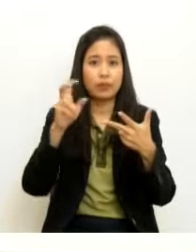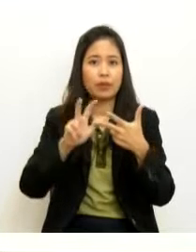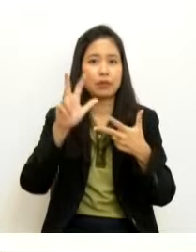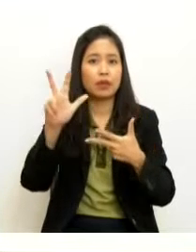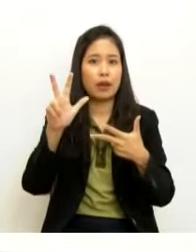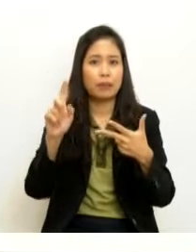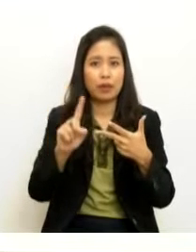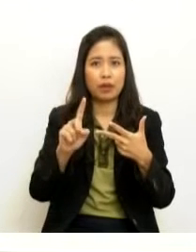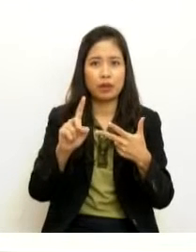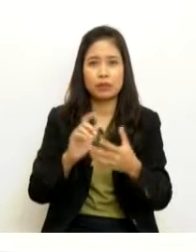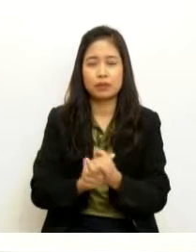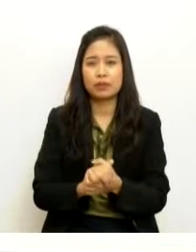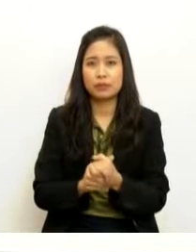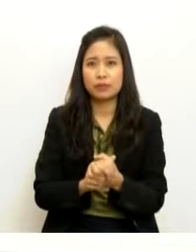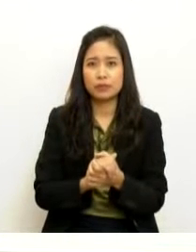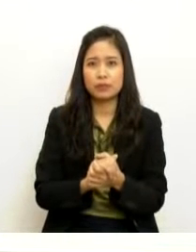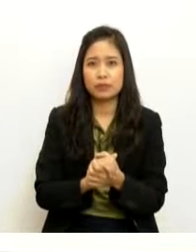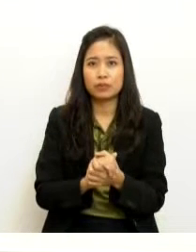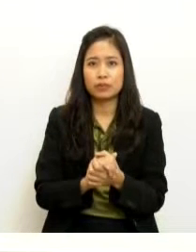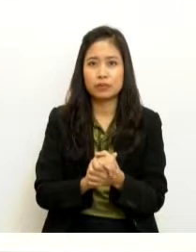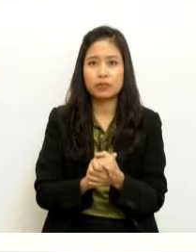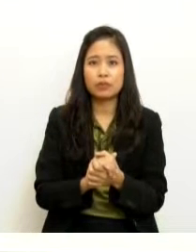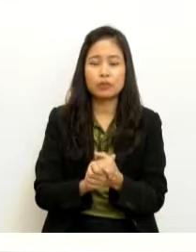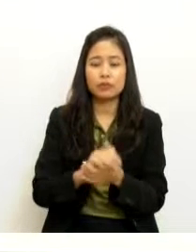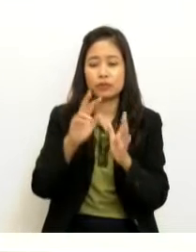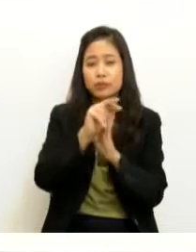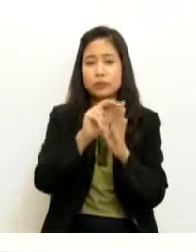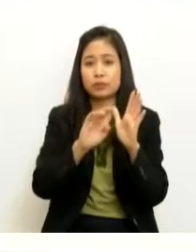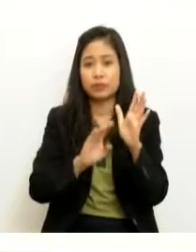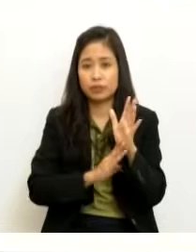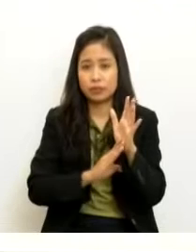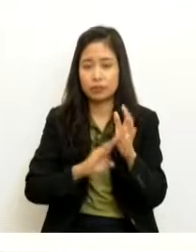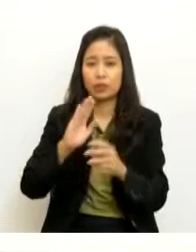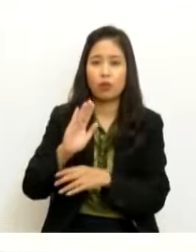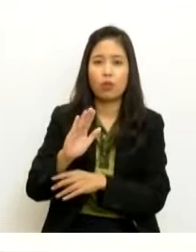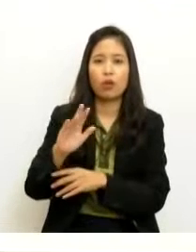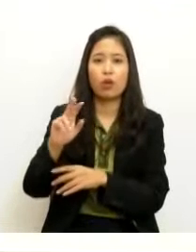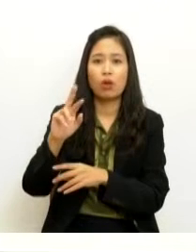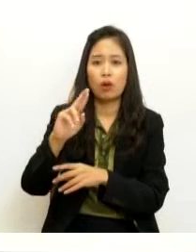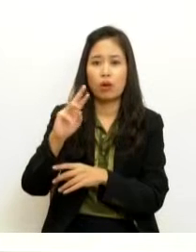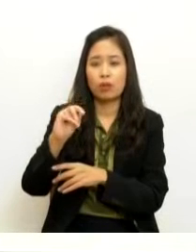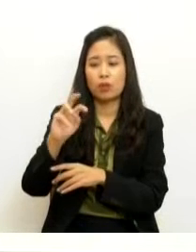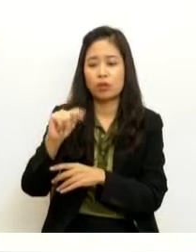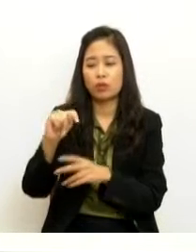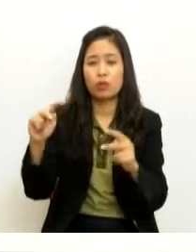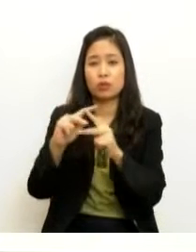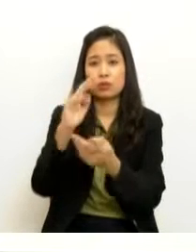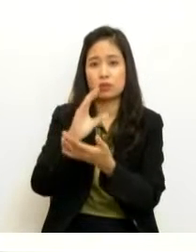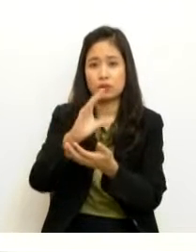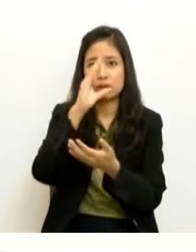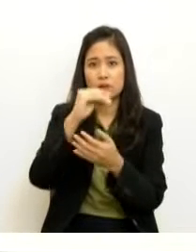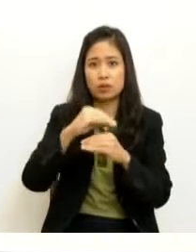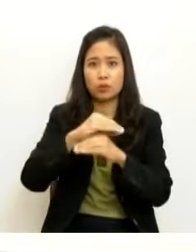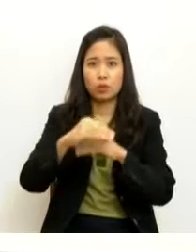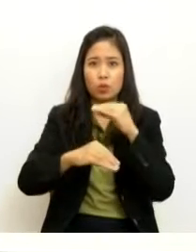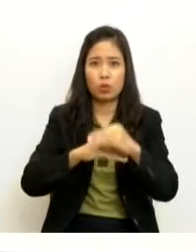ผมอยากขายความคิดสืบเนื่องจากนโยบายของท่านรัฐมนตรีก็คือเรื่องของโอกาสทาง